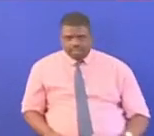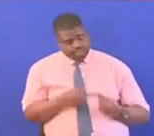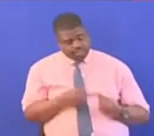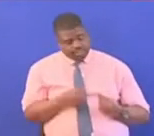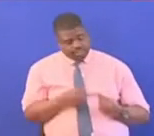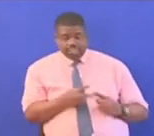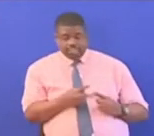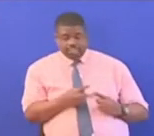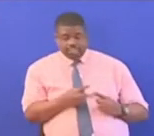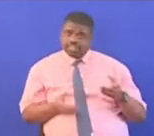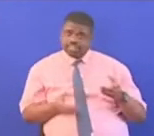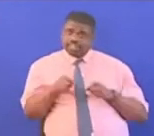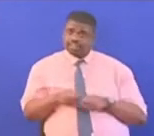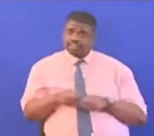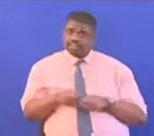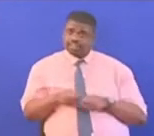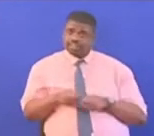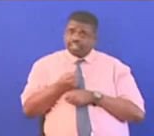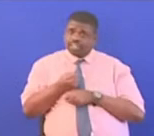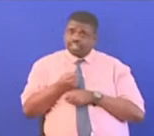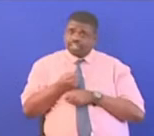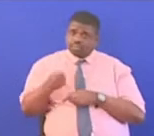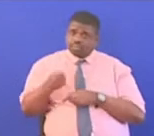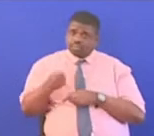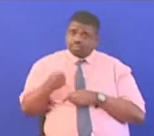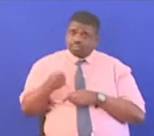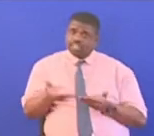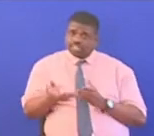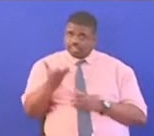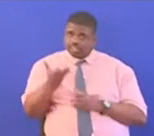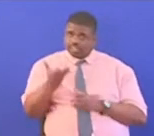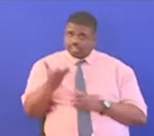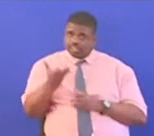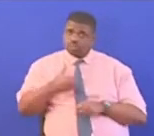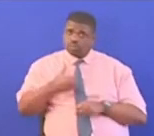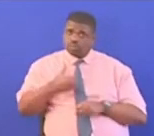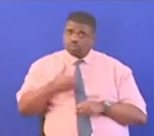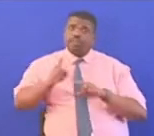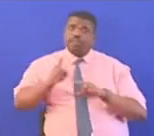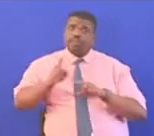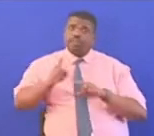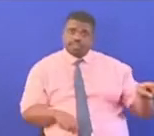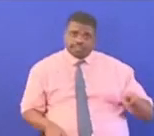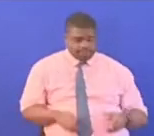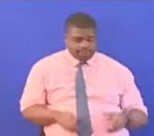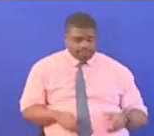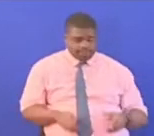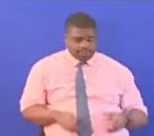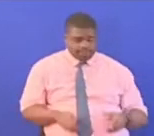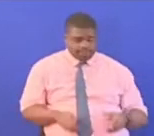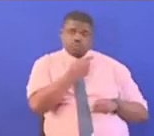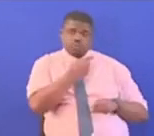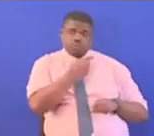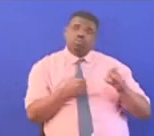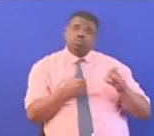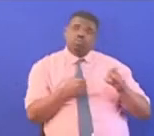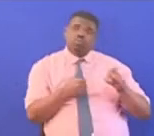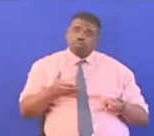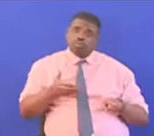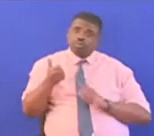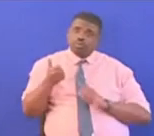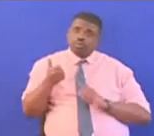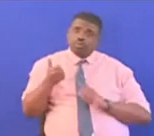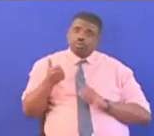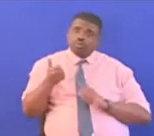kinachoshangaza sasa, zoezi linaloendelea sasa ambalo linajumuisha wizara kadhaa linachukua sura sasa ya kutaka